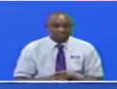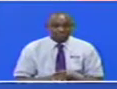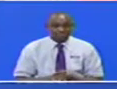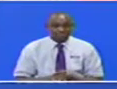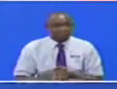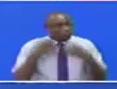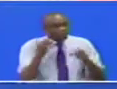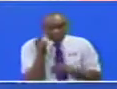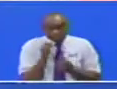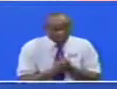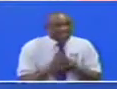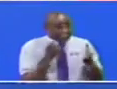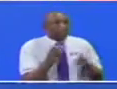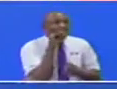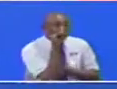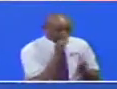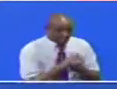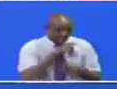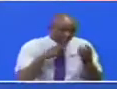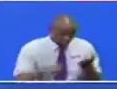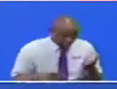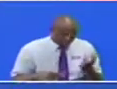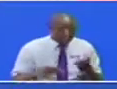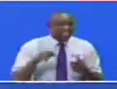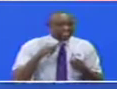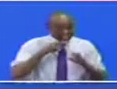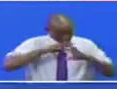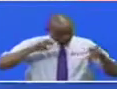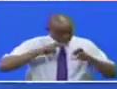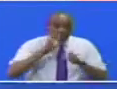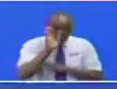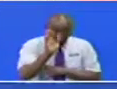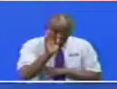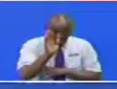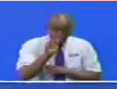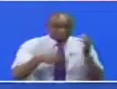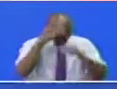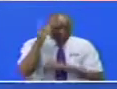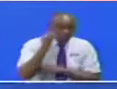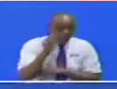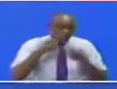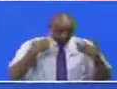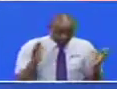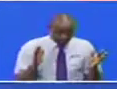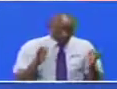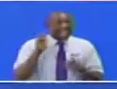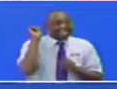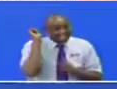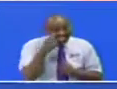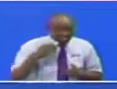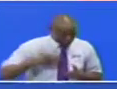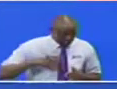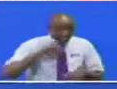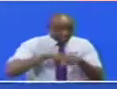Ninakupoteza kidogo. Naulizia swali kuhusiana na utafiti, matokeo yake kwamba Wakenya, yes,